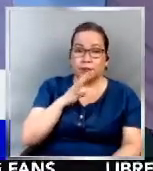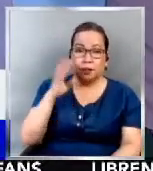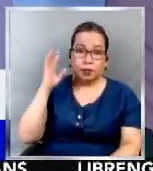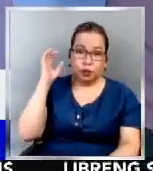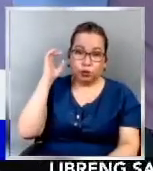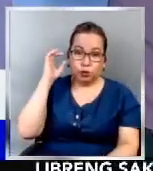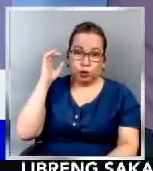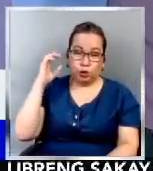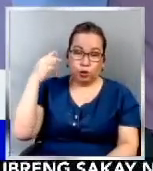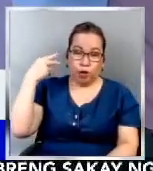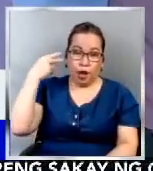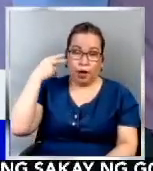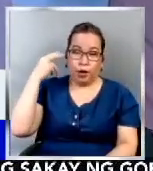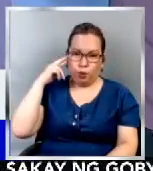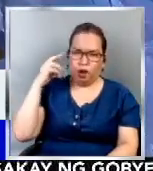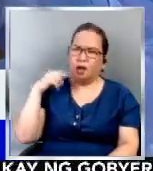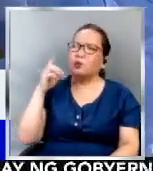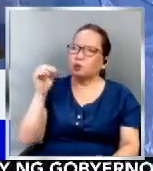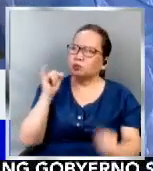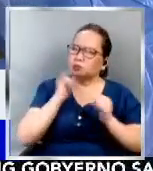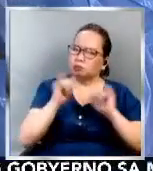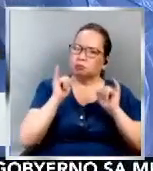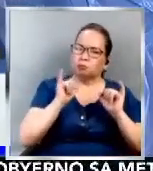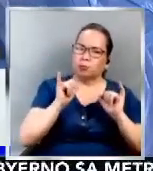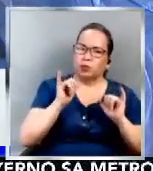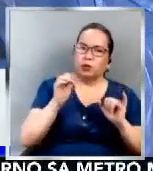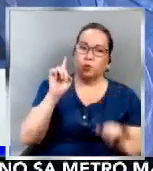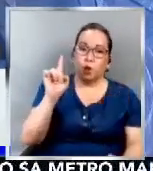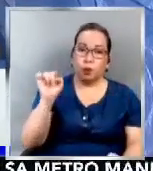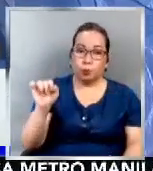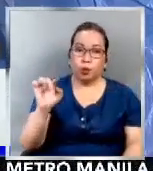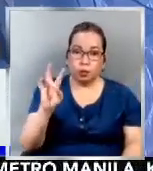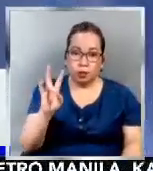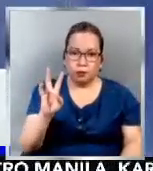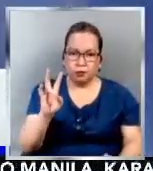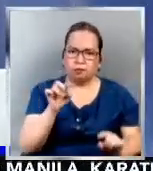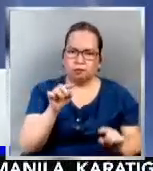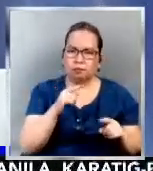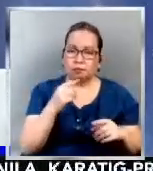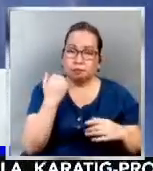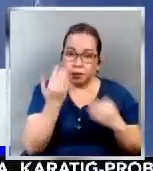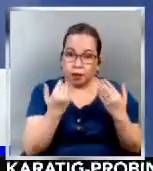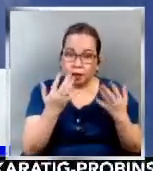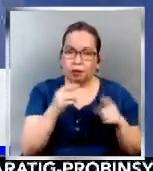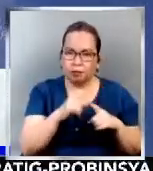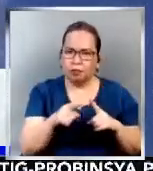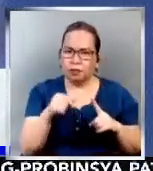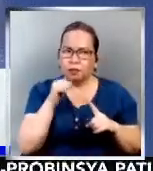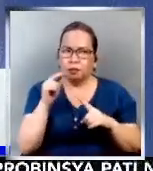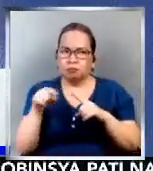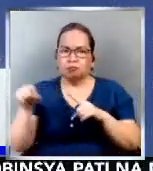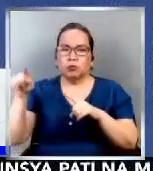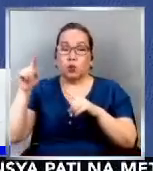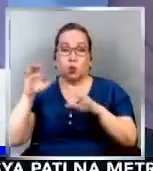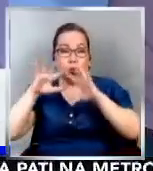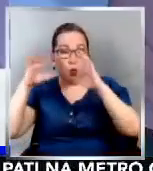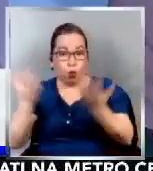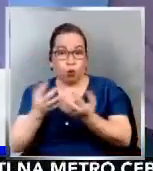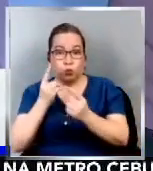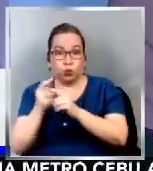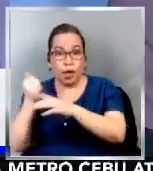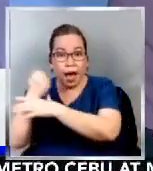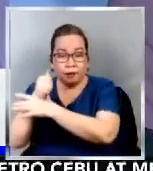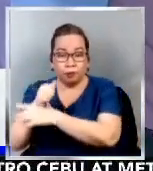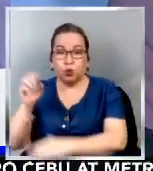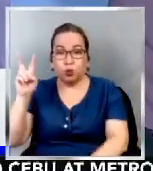at 1.7, which is below the worldwide average of about 2.1. As far as treatment is concerned, we seem